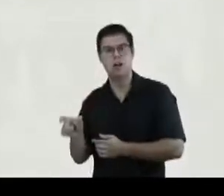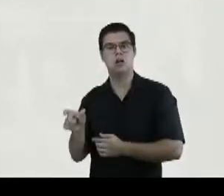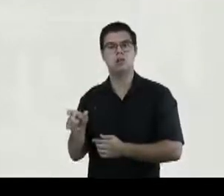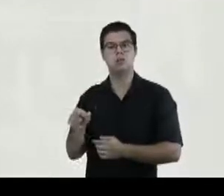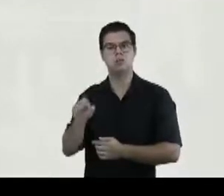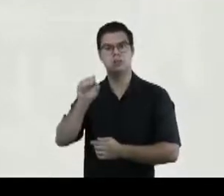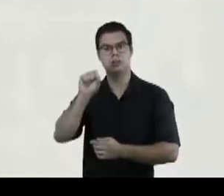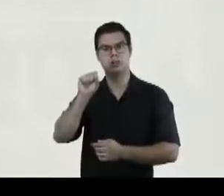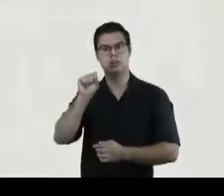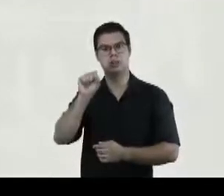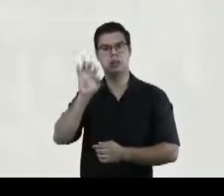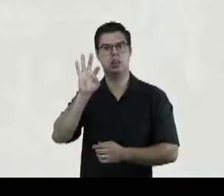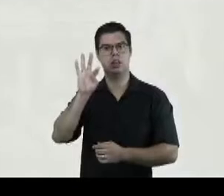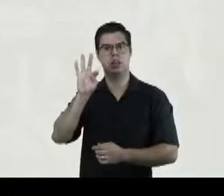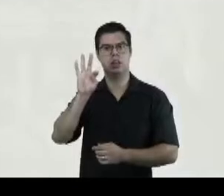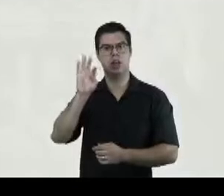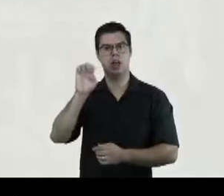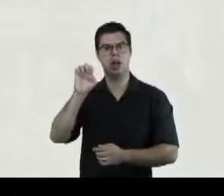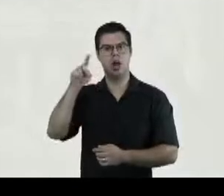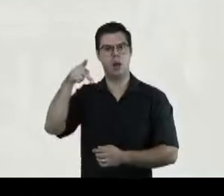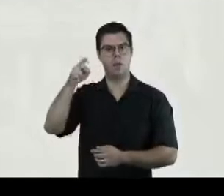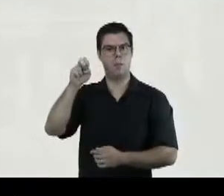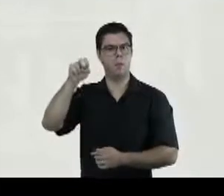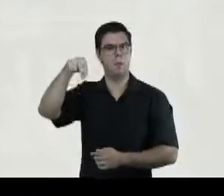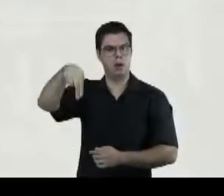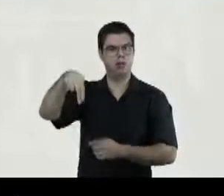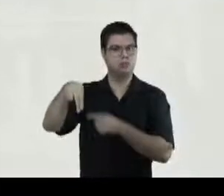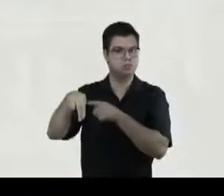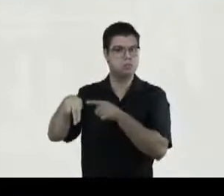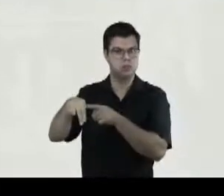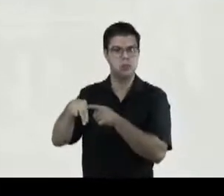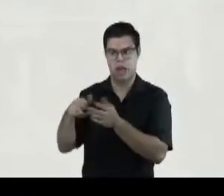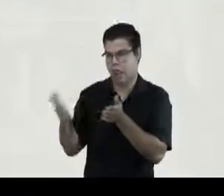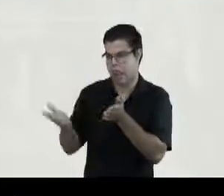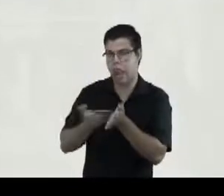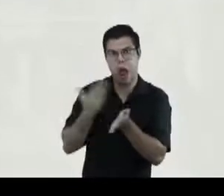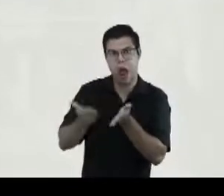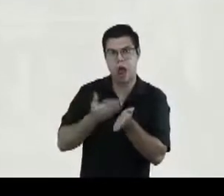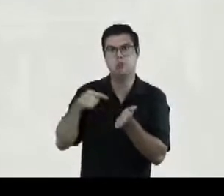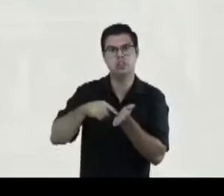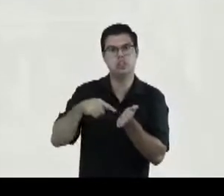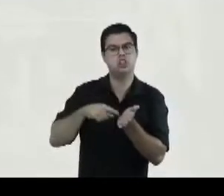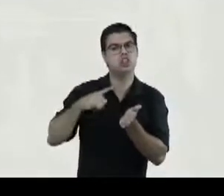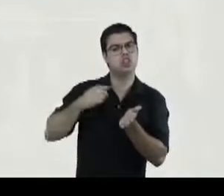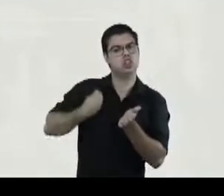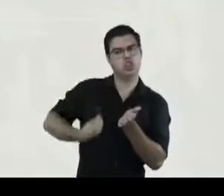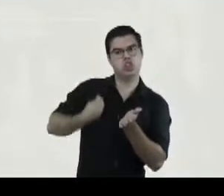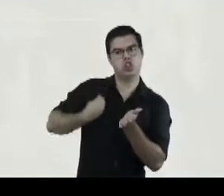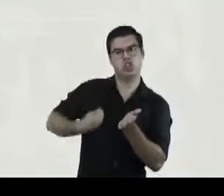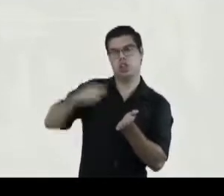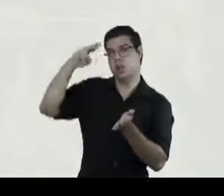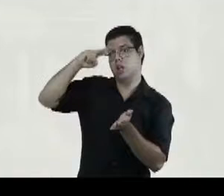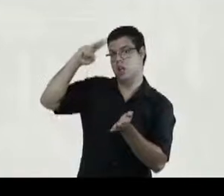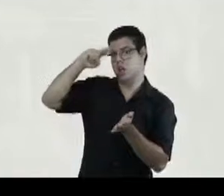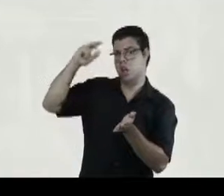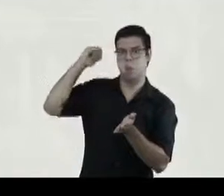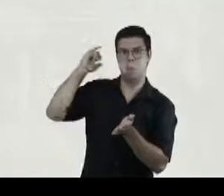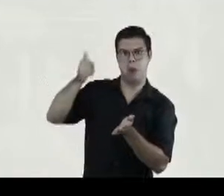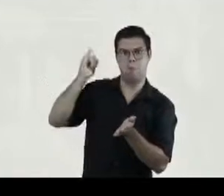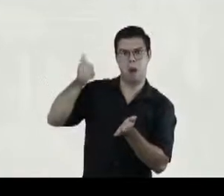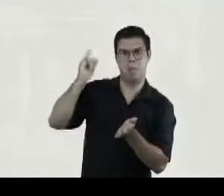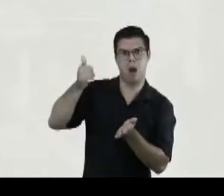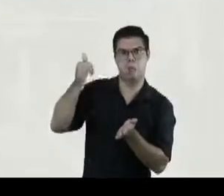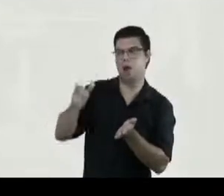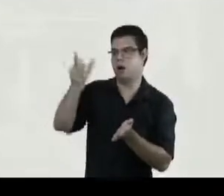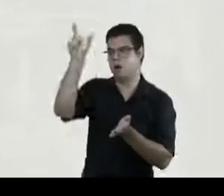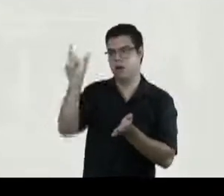j'ai ici, qui donne la bibliographie complète des livres publiés par Denis Janot, un imprimeur